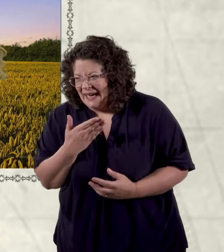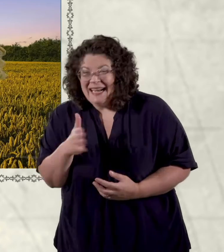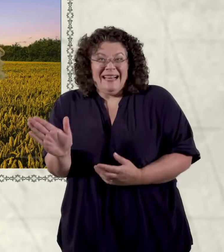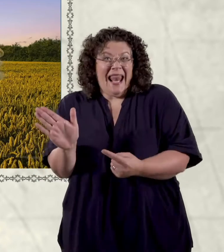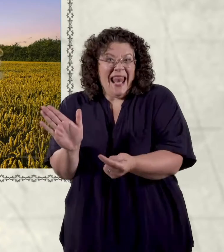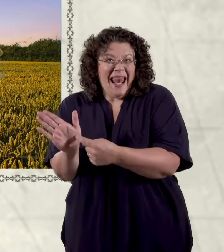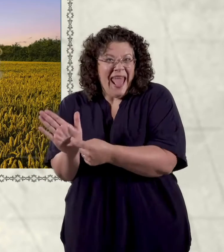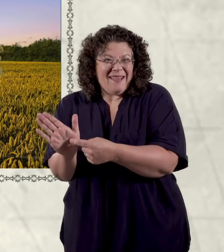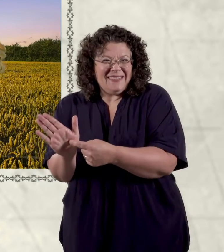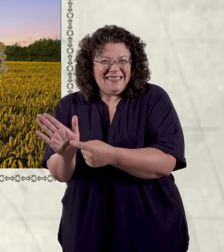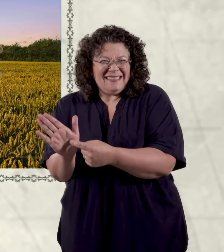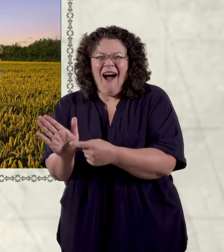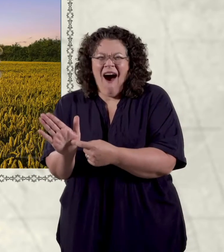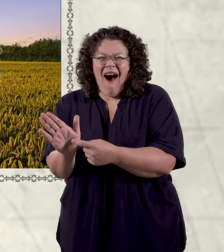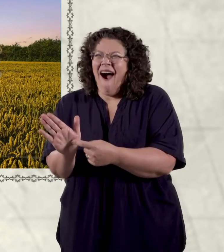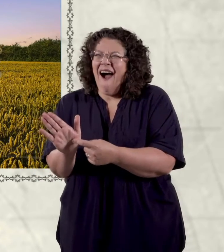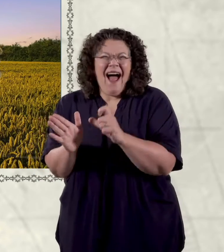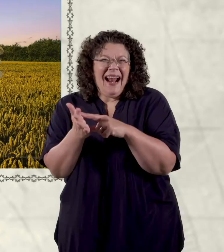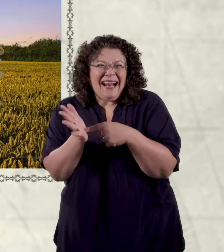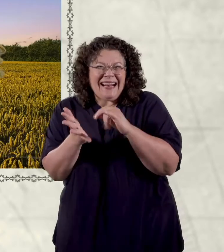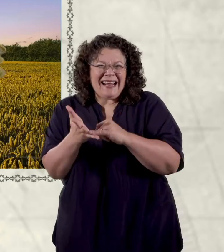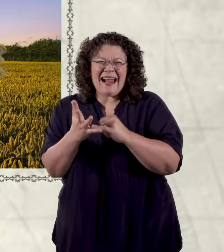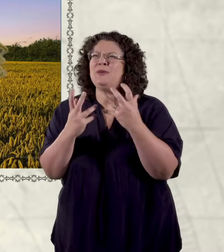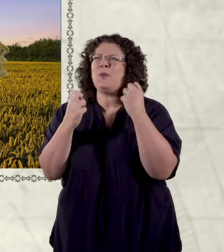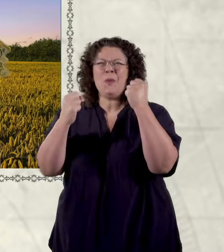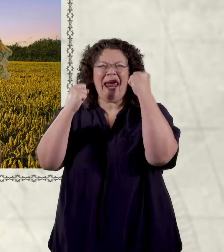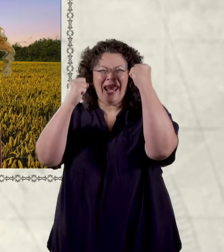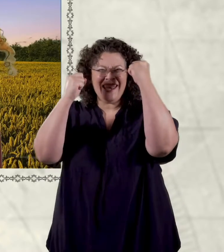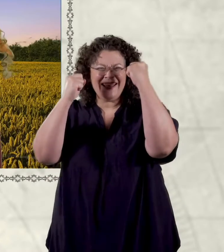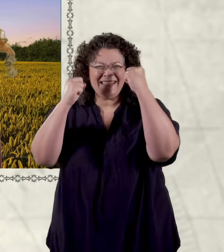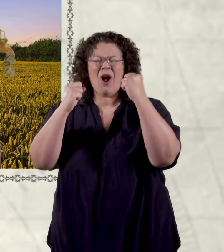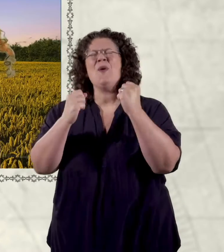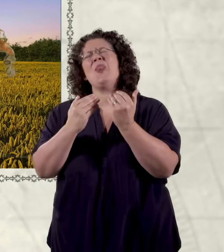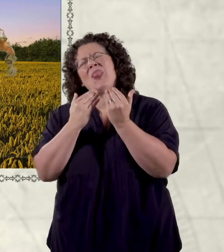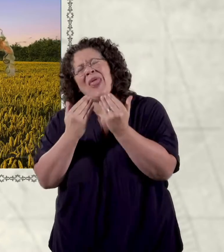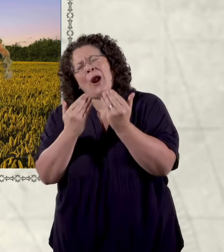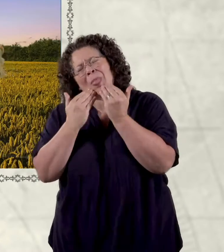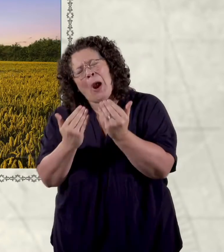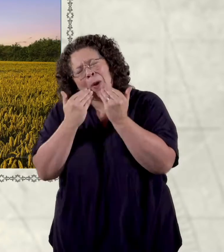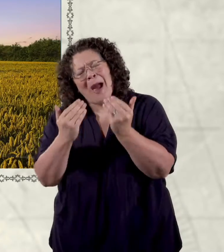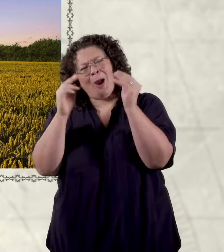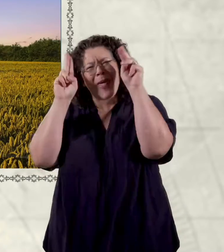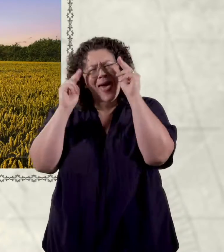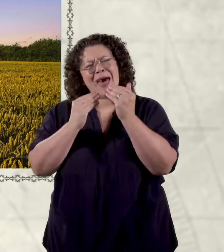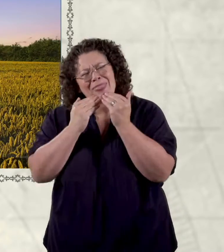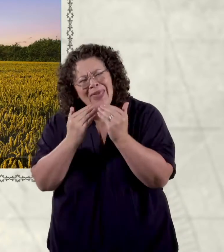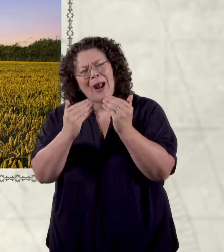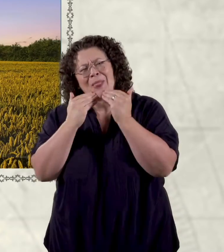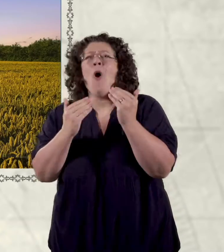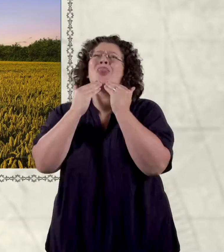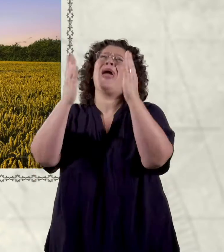Ma' di mynd i'r chwith. Mae'r Celtiaid yn mynd i ennill. O, diolch i ti, sgwarnog. Diolch yn